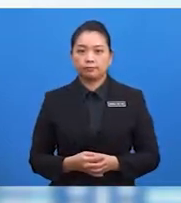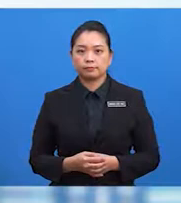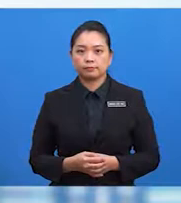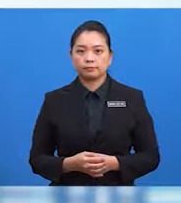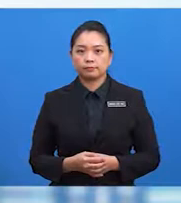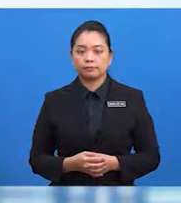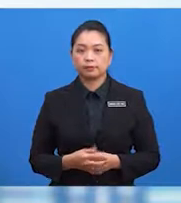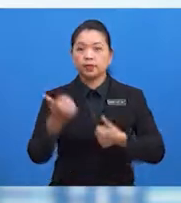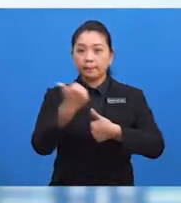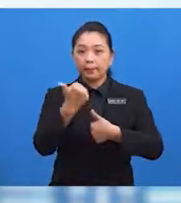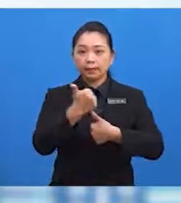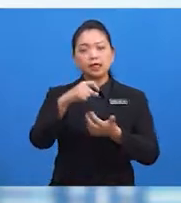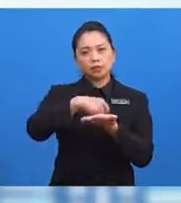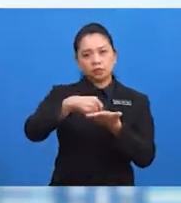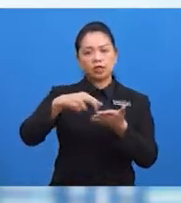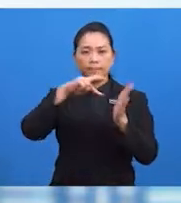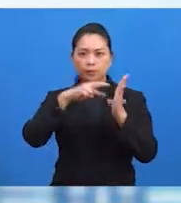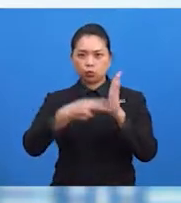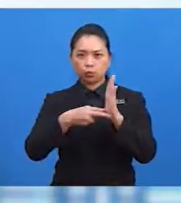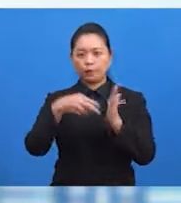Yang pertama, menyatakan maksud